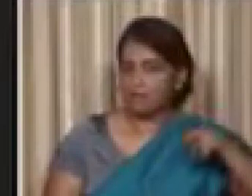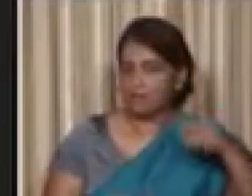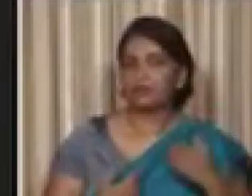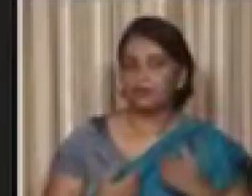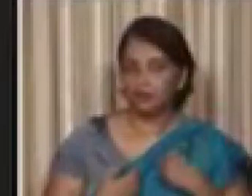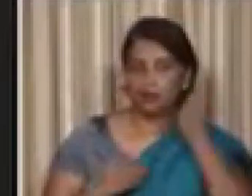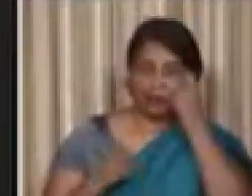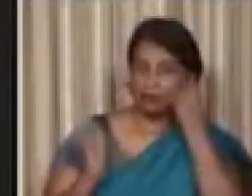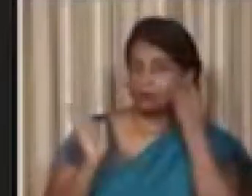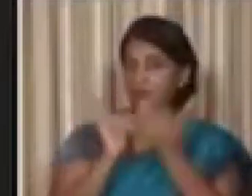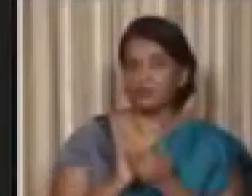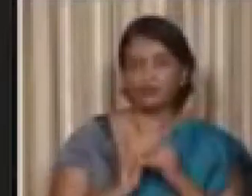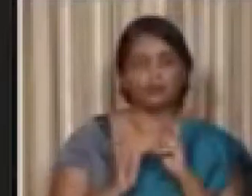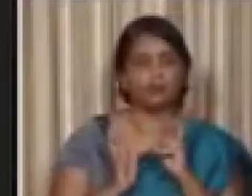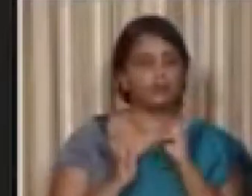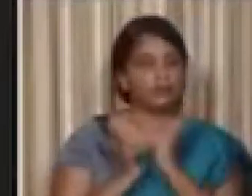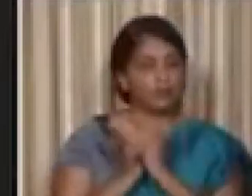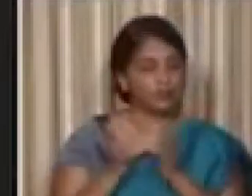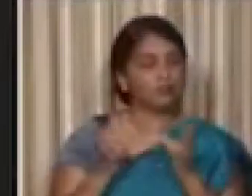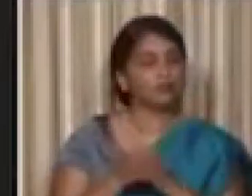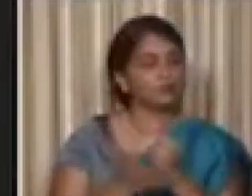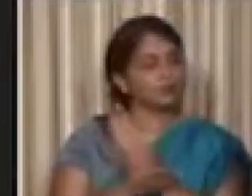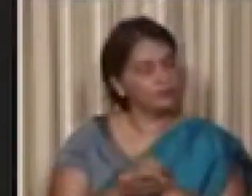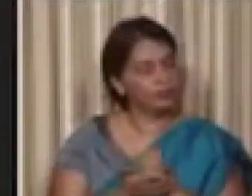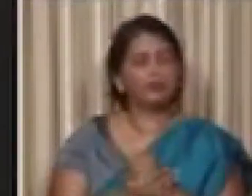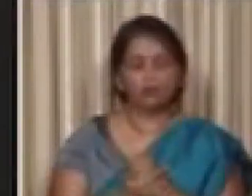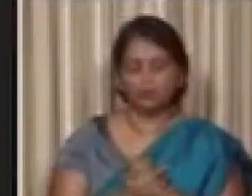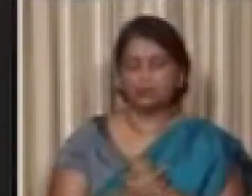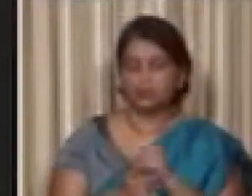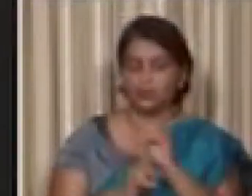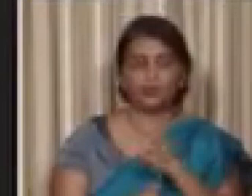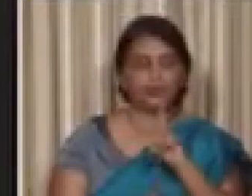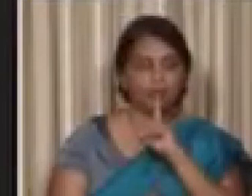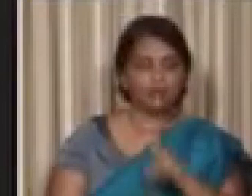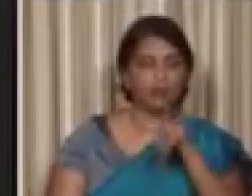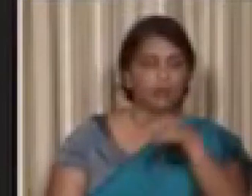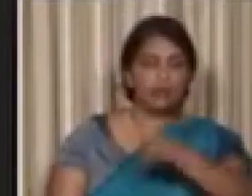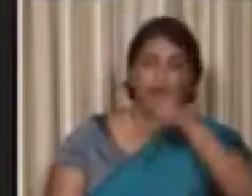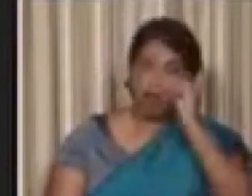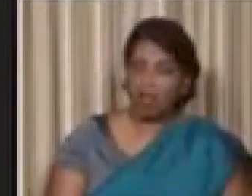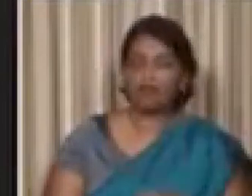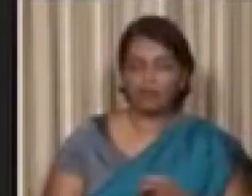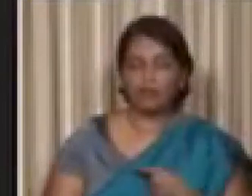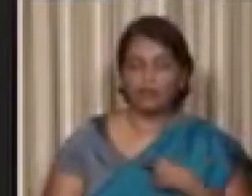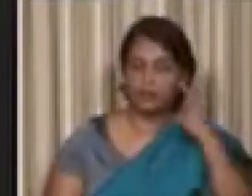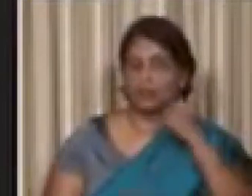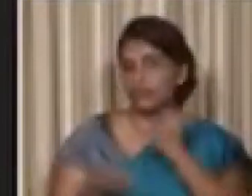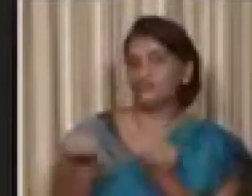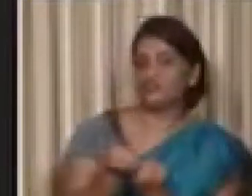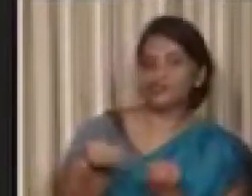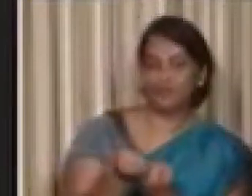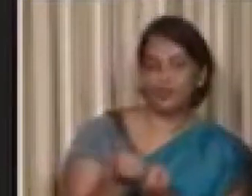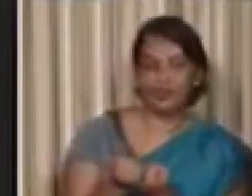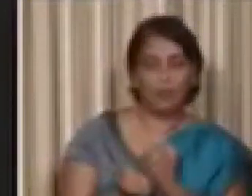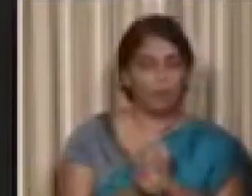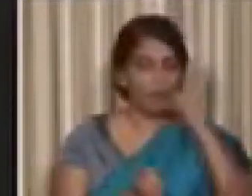මේ යෝජනාව එනකොට ව්‍යවස්ථා දායක සභාවට සියලුම දෙනා එකහණින් ඔහුගේ පත්වීම අනුමත කරයි කියලා. ඔහුට සහයෝගය ලබා දෙයි කියලා.